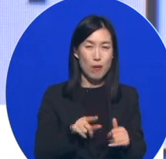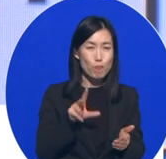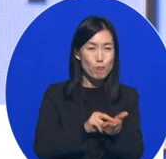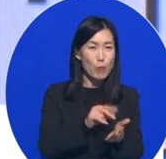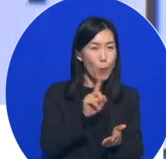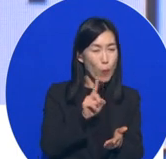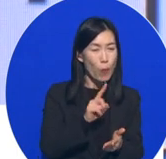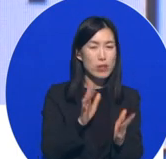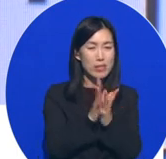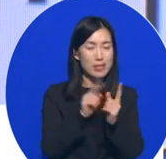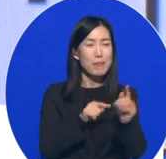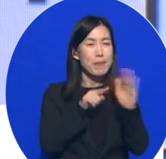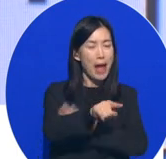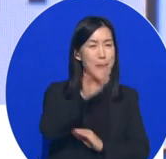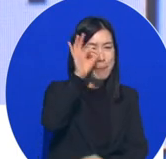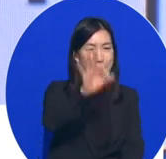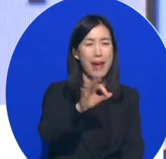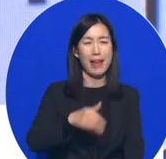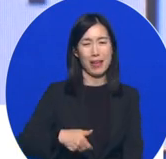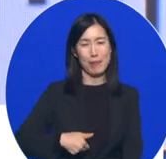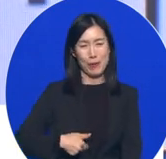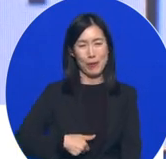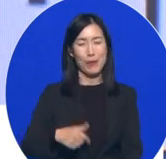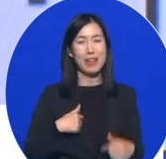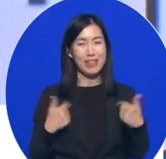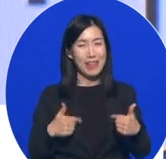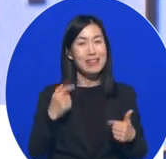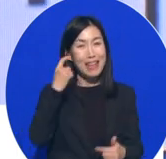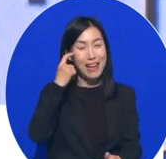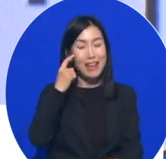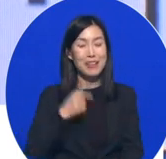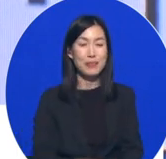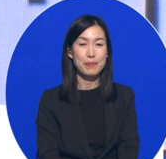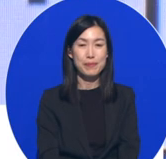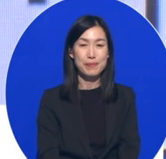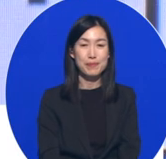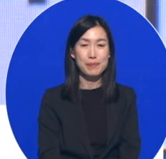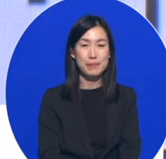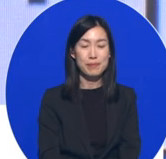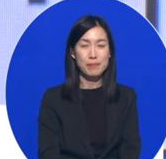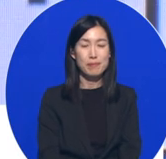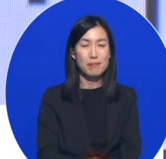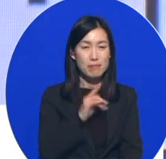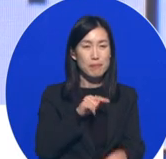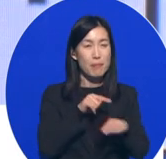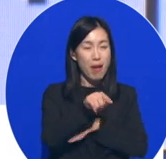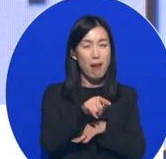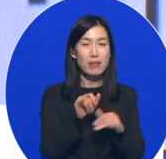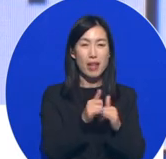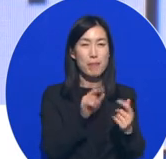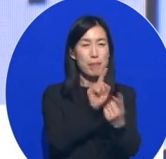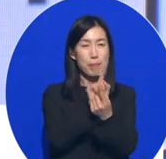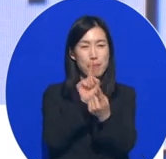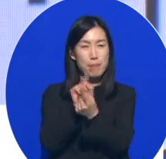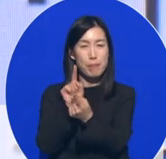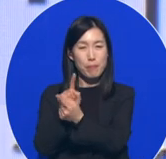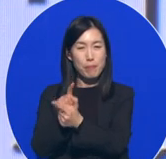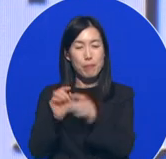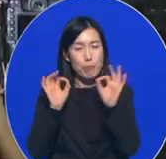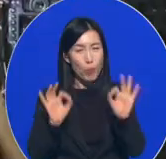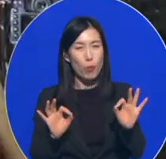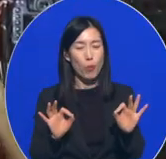답은 항상 현장에 있다 저는 뭐 늘 그렇게 생각하는 사람이고 또 실제로 많은 분들을